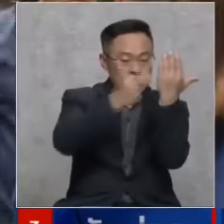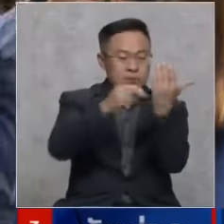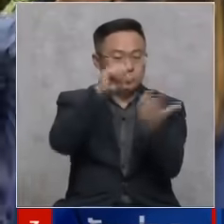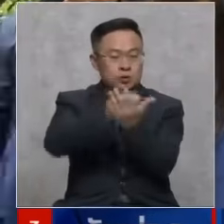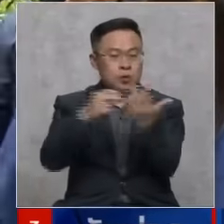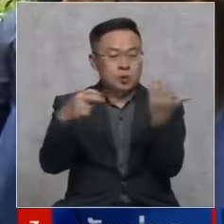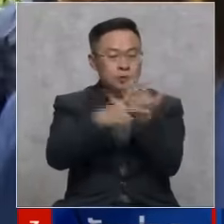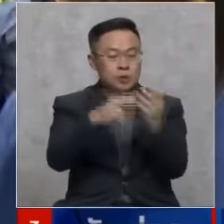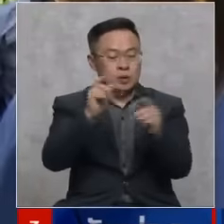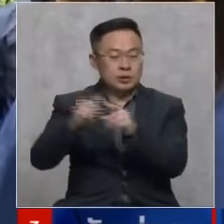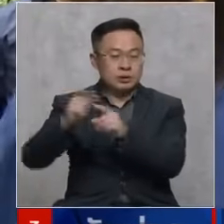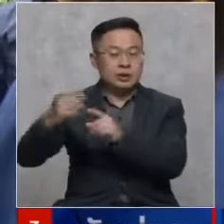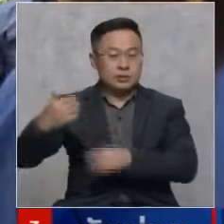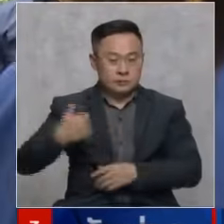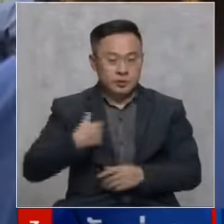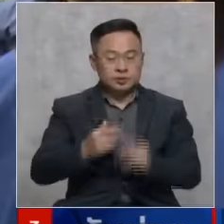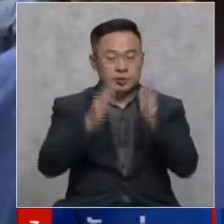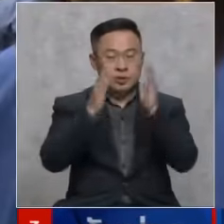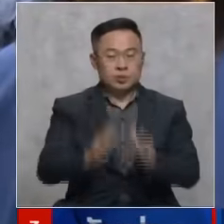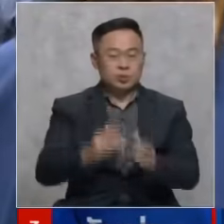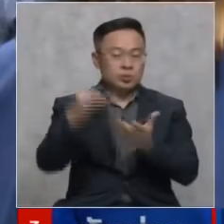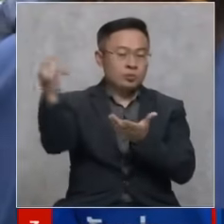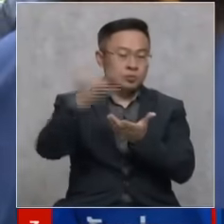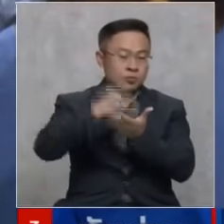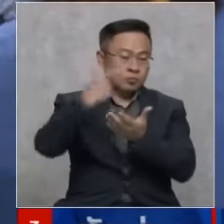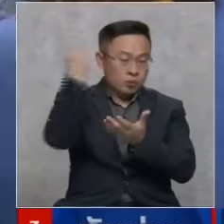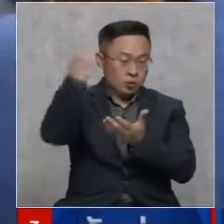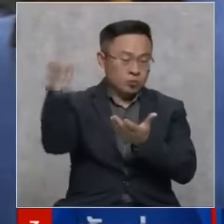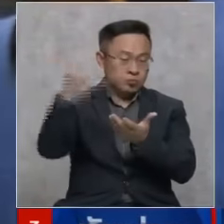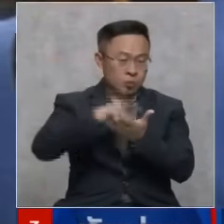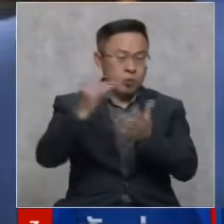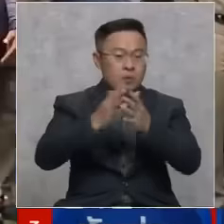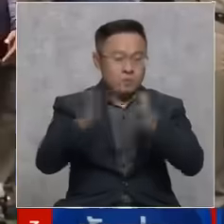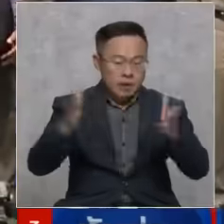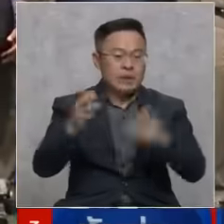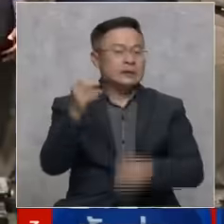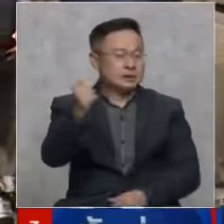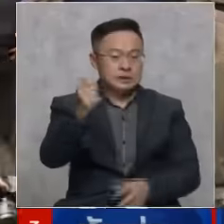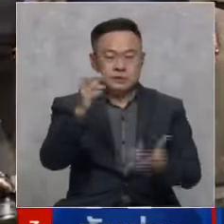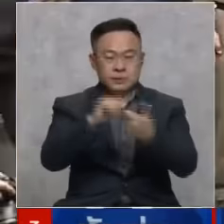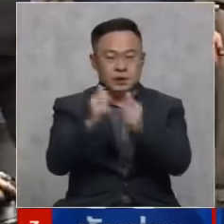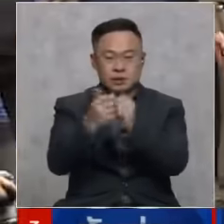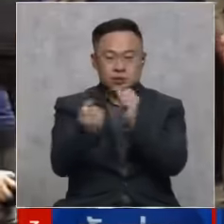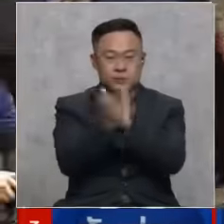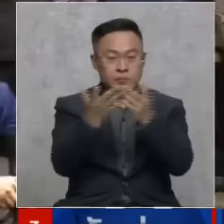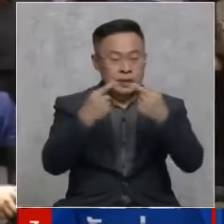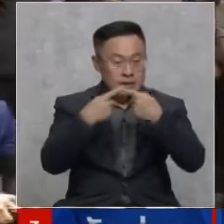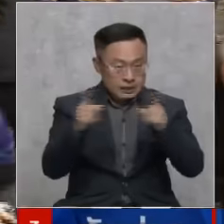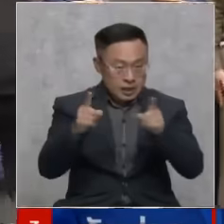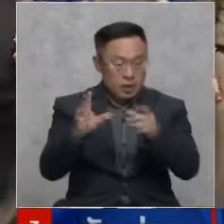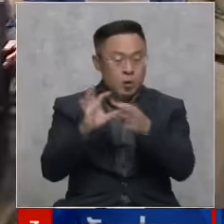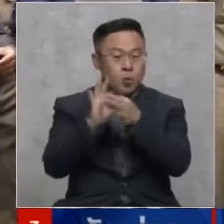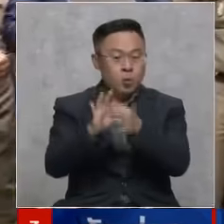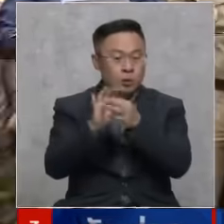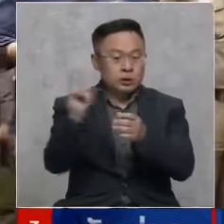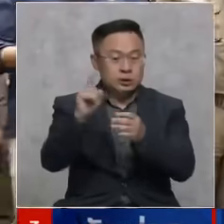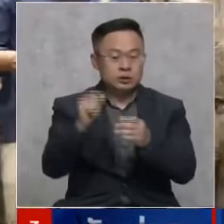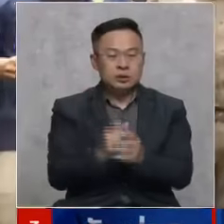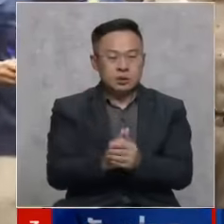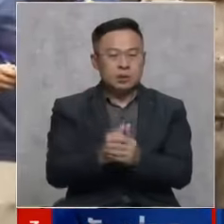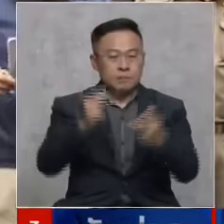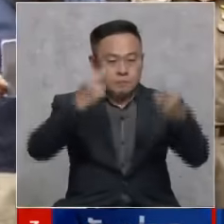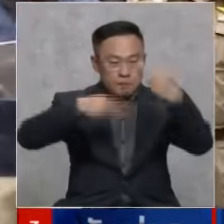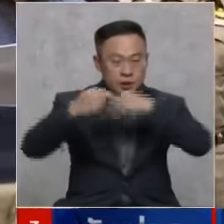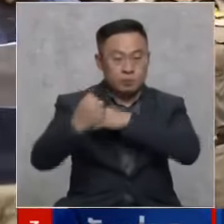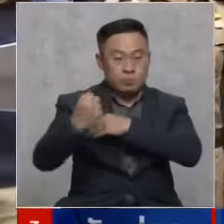ของตัวเลขนักท่องเที่ยวเข้ามาเยอะๆเนี่ยไม่น่าห่วงค่ะมองว่ายิ่งเยอะยิ่งดีแต่ปัญหาที่ตามมาและเป็นห่วงคือเรื่องของความมั่น